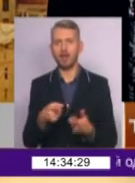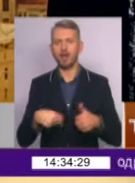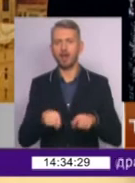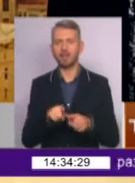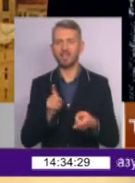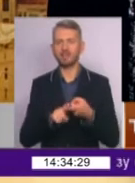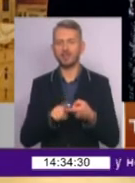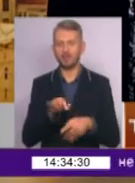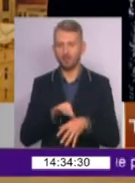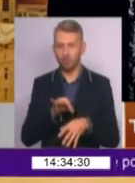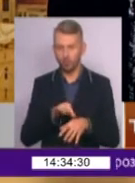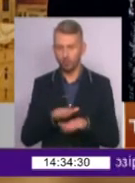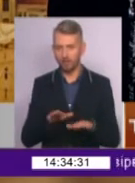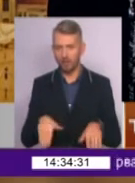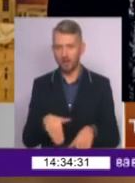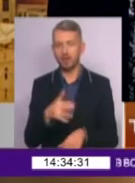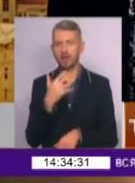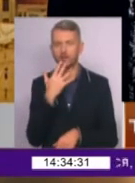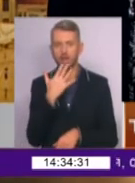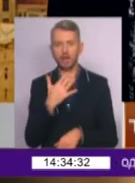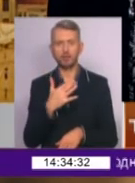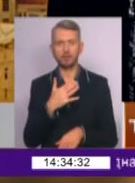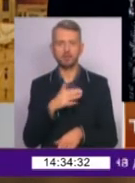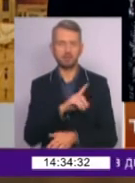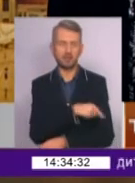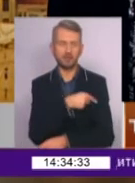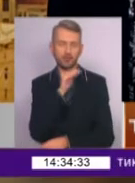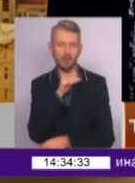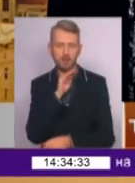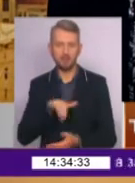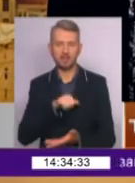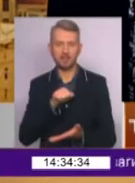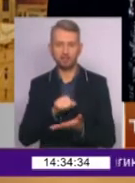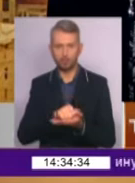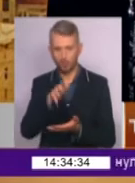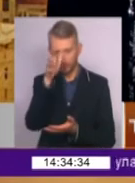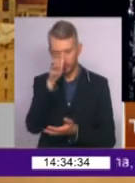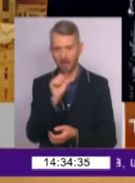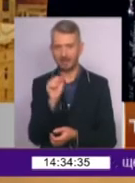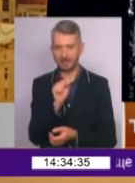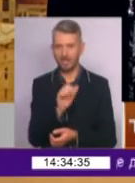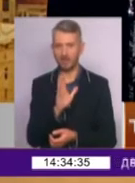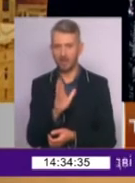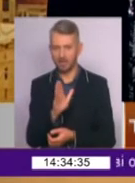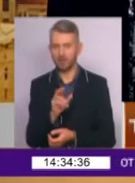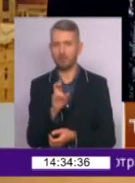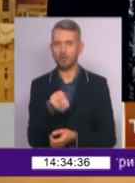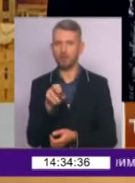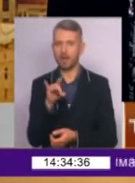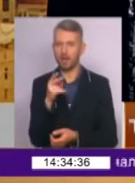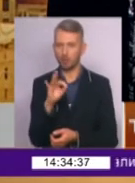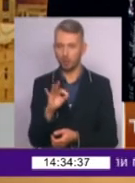Національної медичної академії післядипломної освіти імені Шупіка Анастасія Валеріївна Бондаренко. Ми продовжуємо